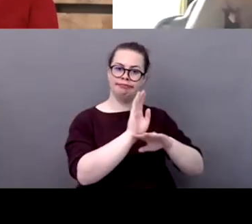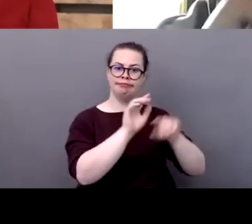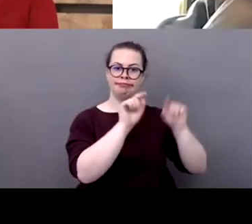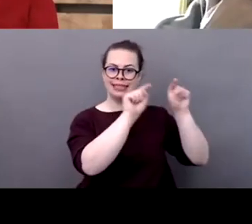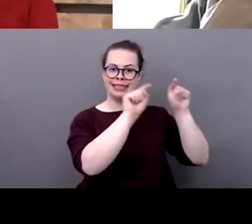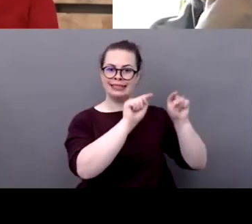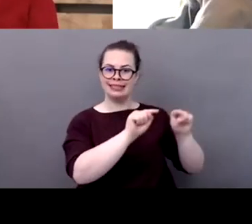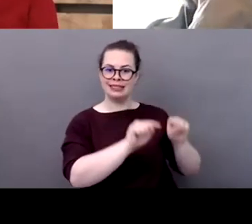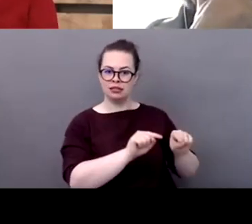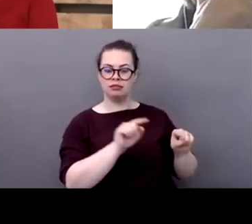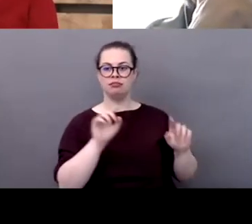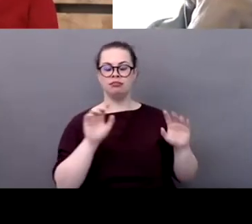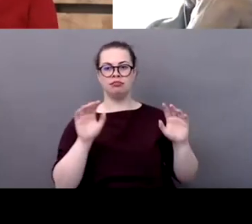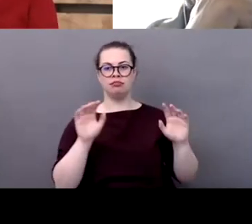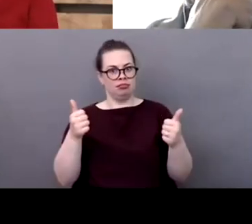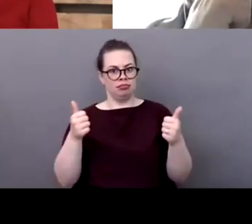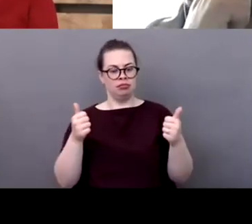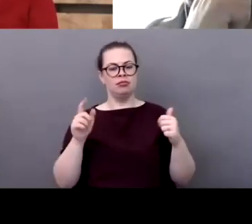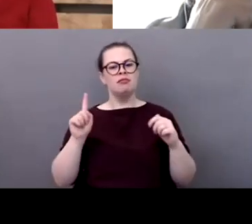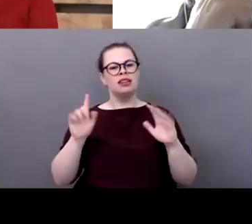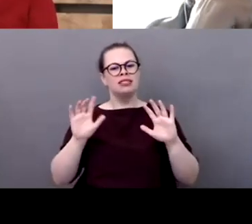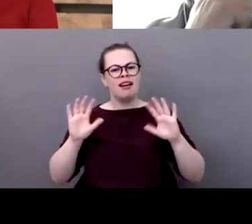air?